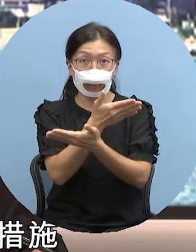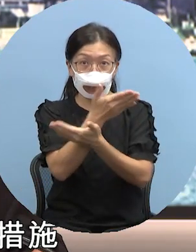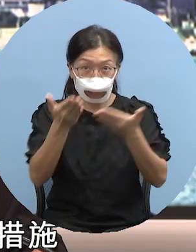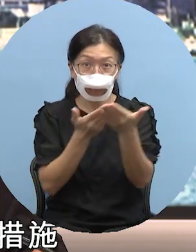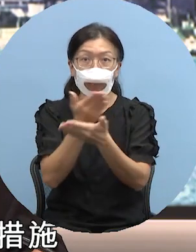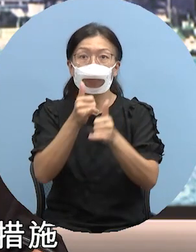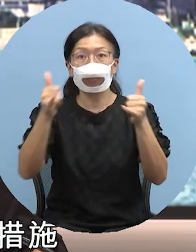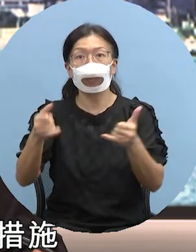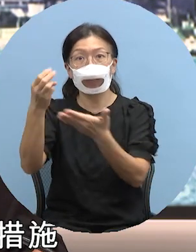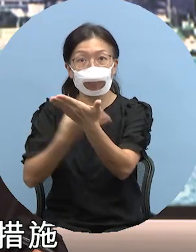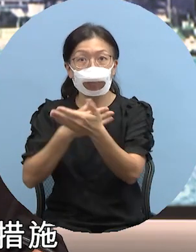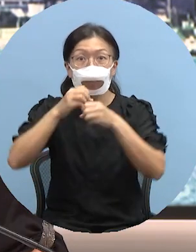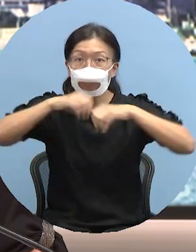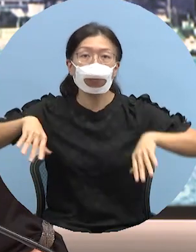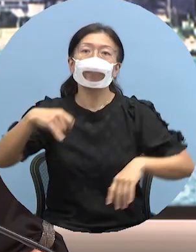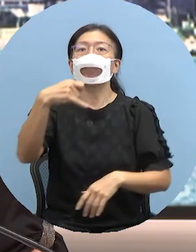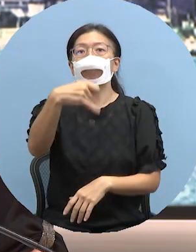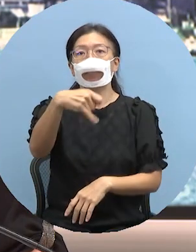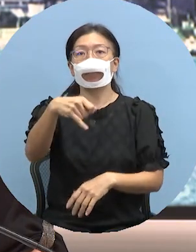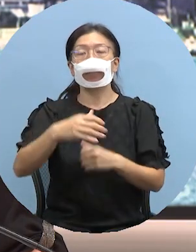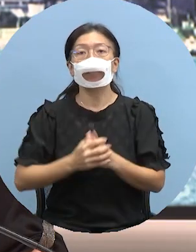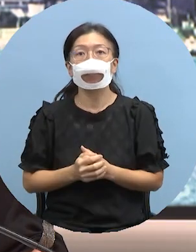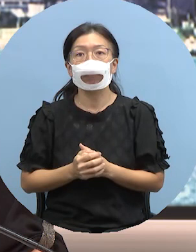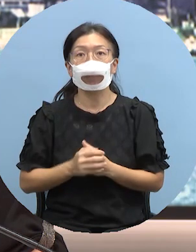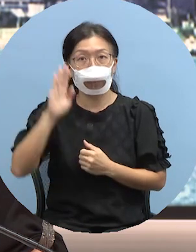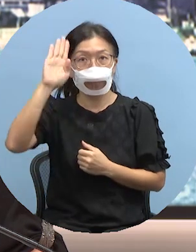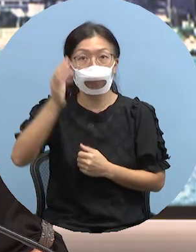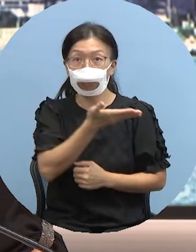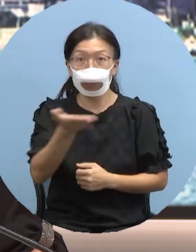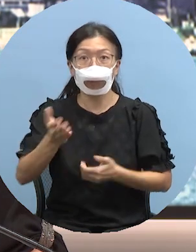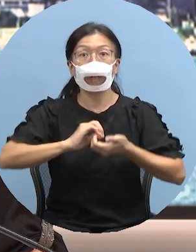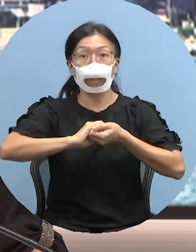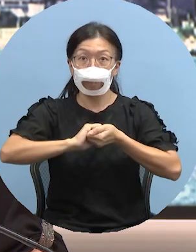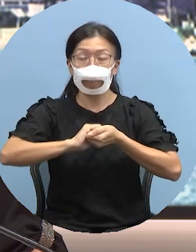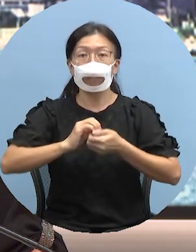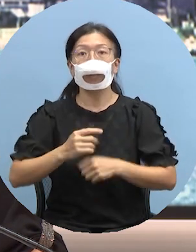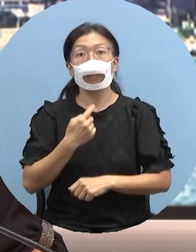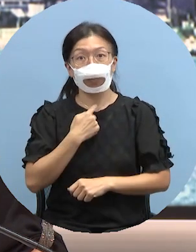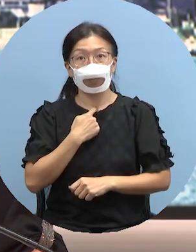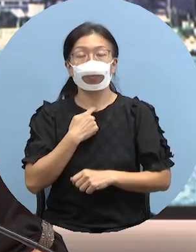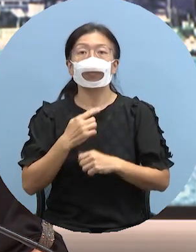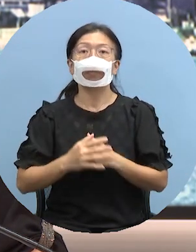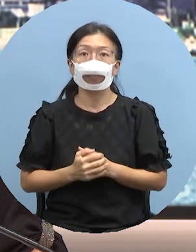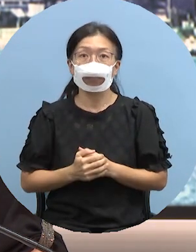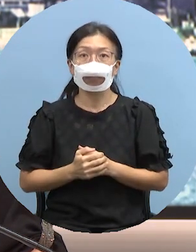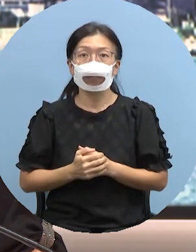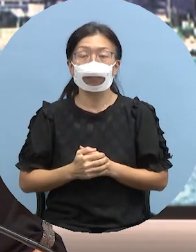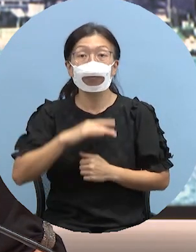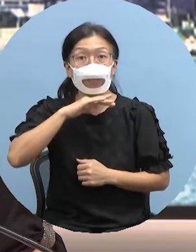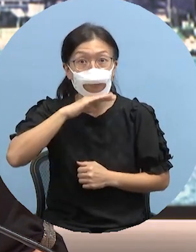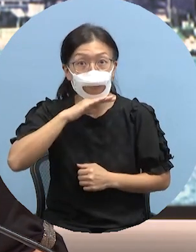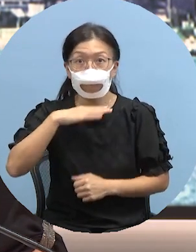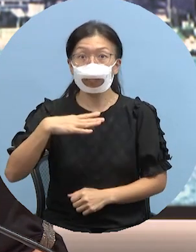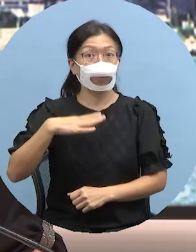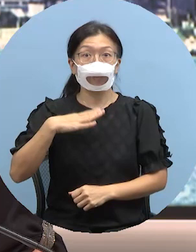放寬嗰個社交距離措施啦。咁所以都係希望大家市民合作啦，就係真係如果有啲即